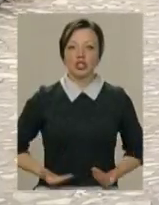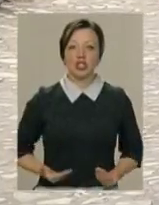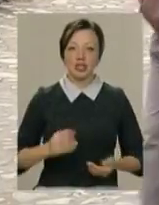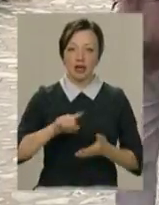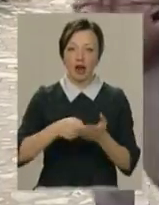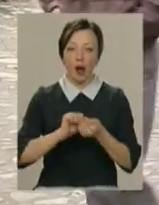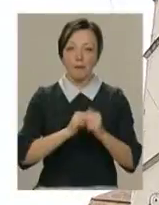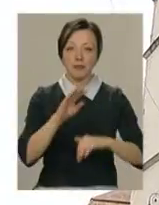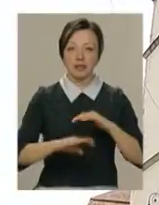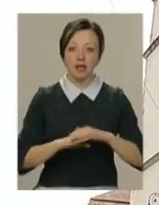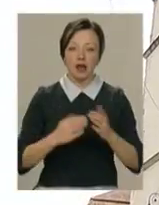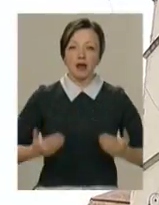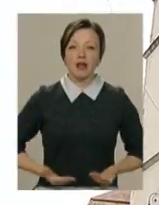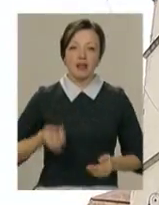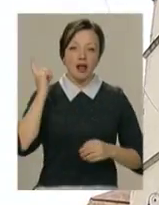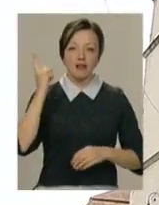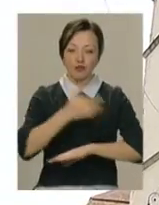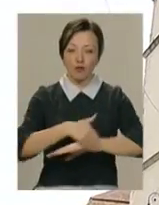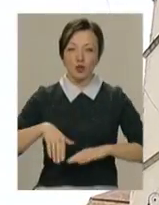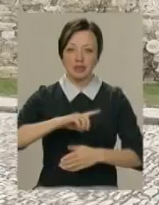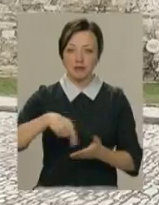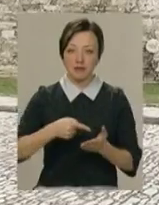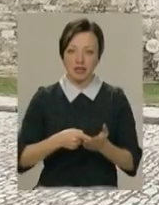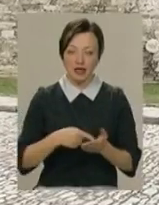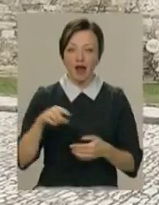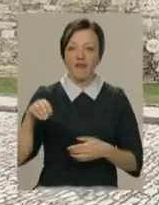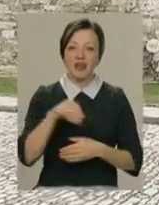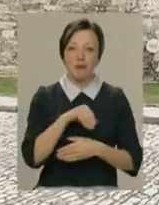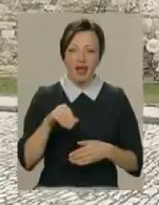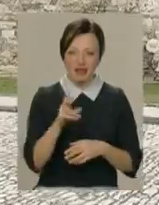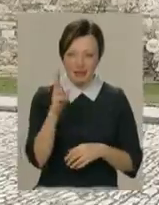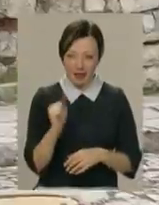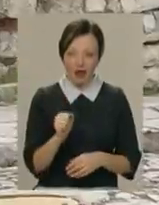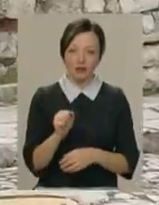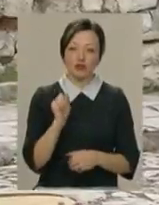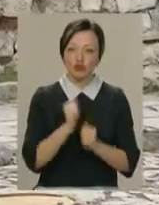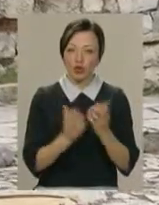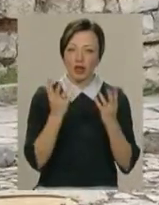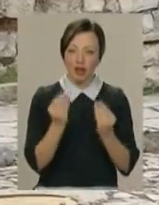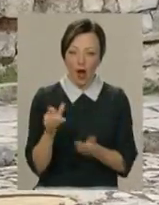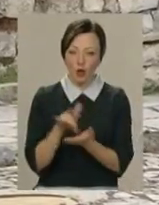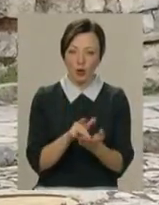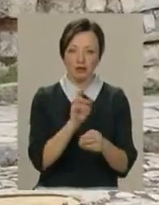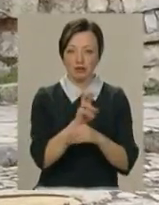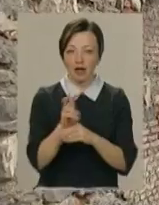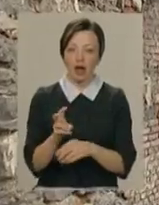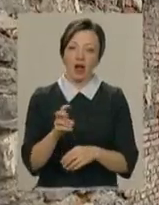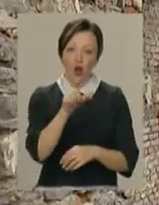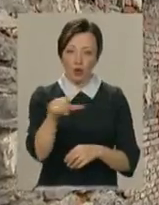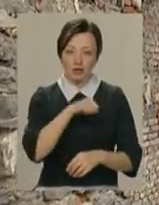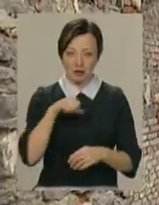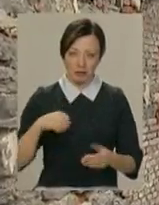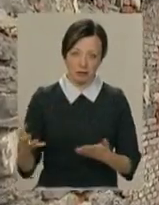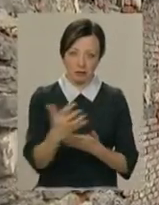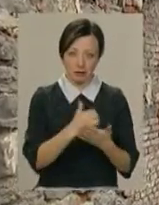пан Ярослав мешкає на найдавнішій вулиці міста Вірменській, де, каже чоловік, щодня ходять туристи. І саме за ними кам'янчанин з власної ініціативи